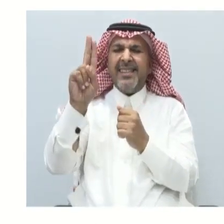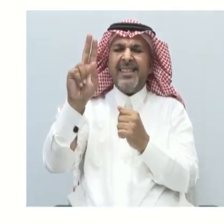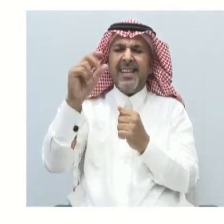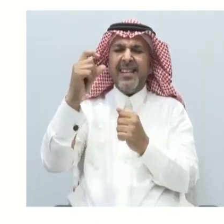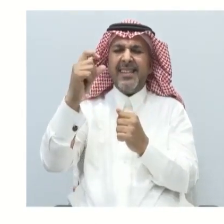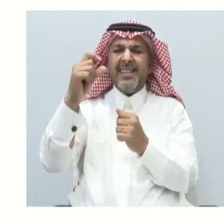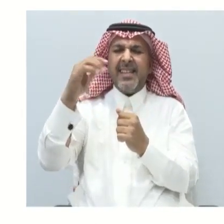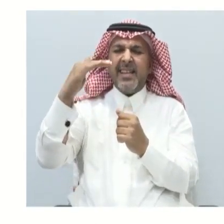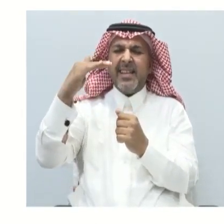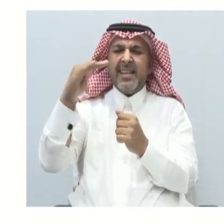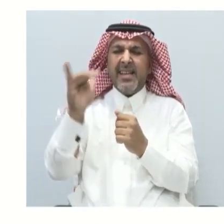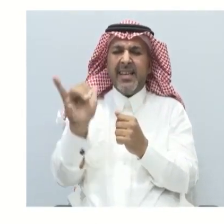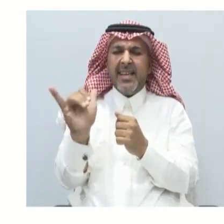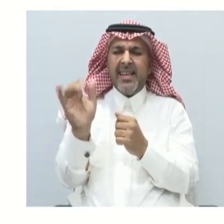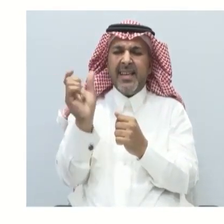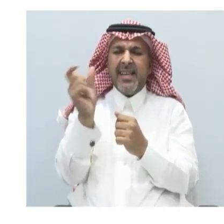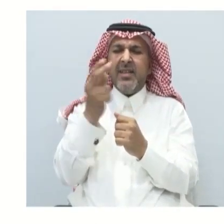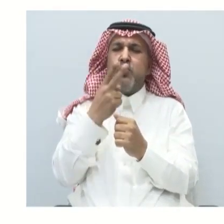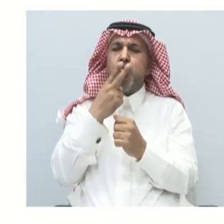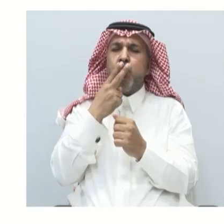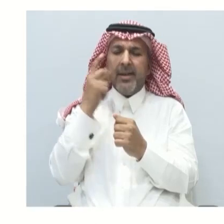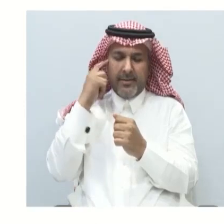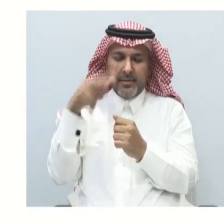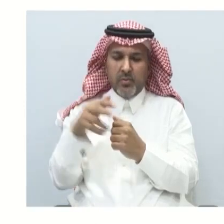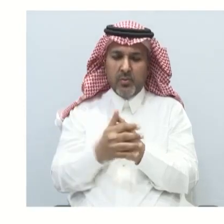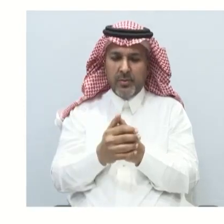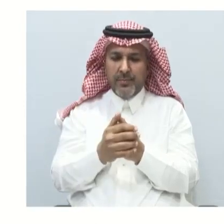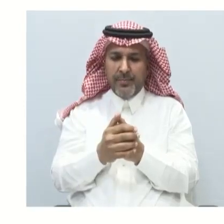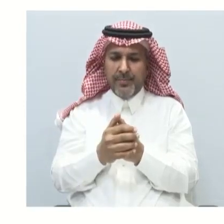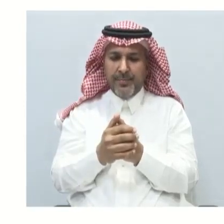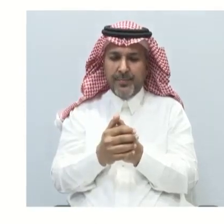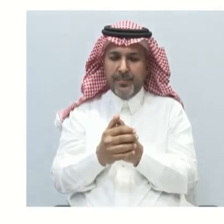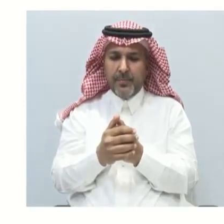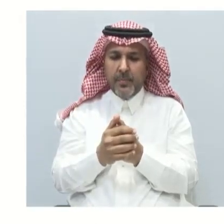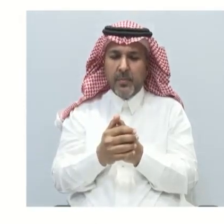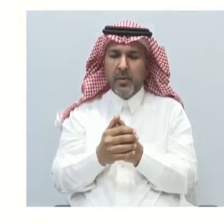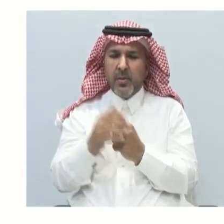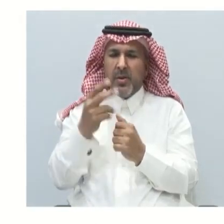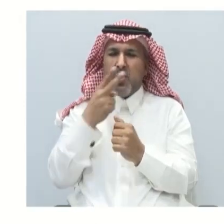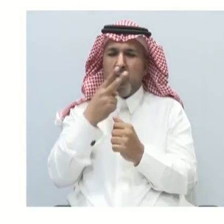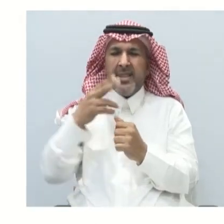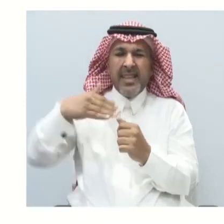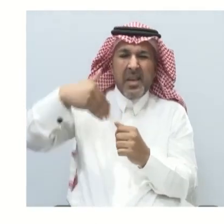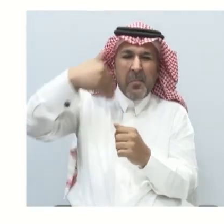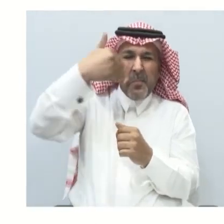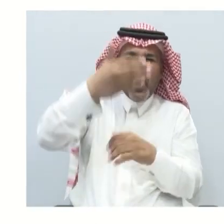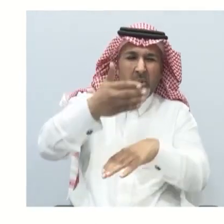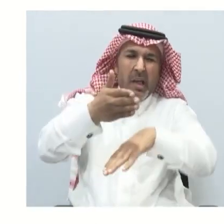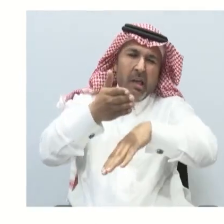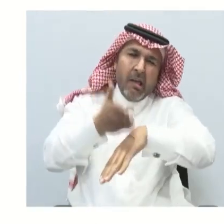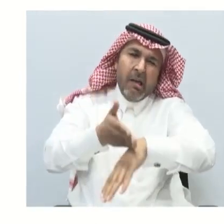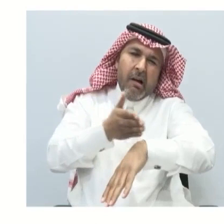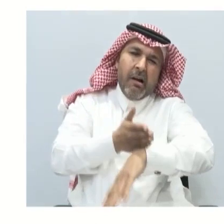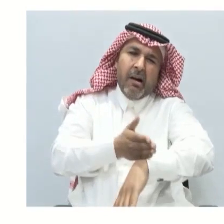اللي هو المتغير المستقل والمتغير التابع المتغير المستقل هو اللي ما يتاثر اللي يكون هو الاساس